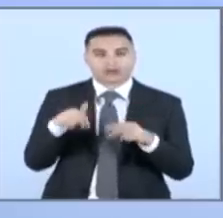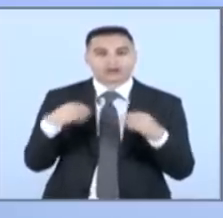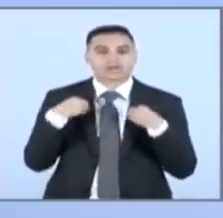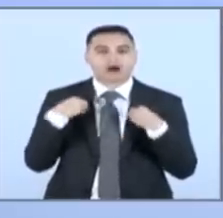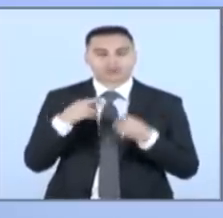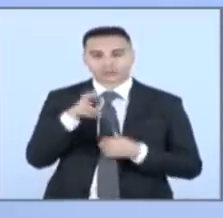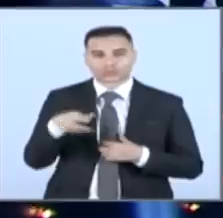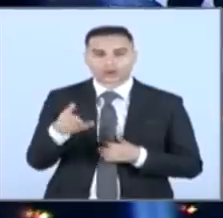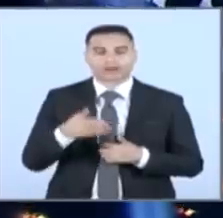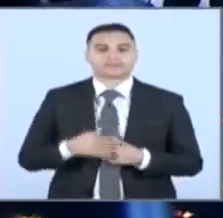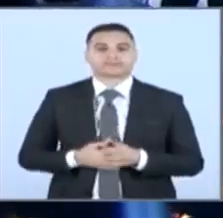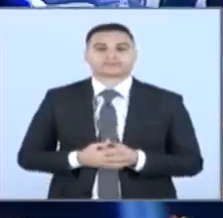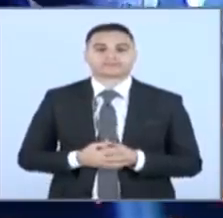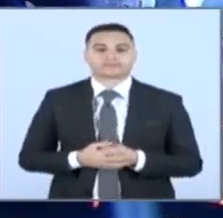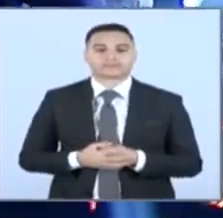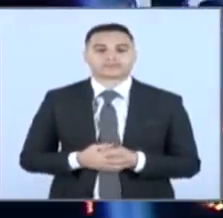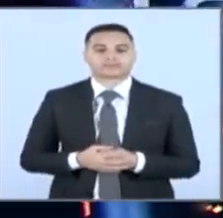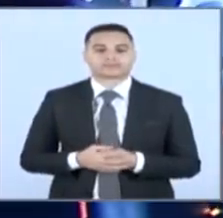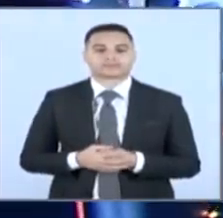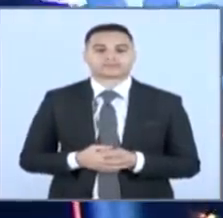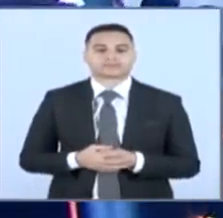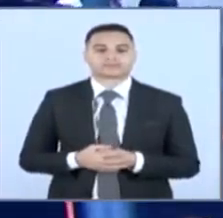رياضة، والسؤال هو: